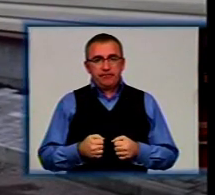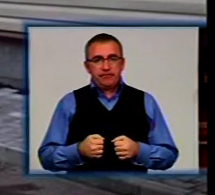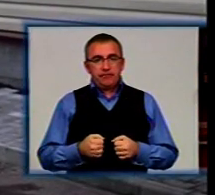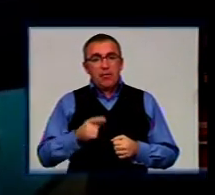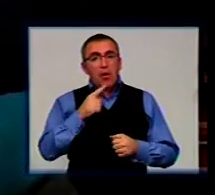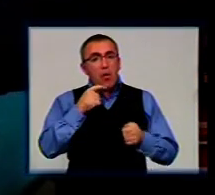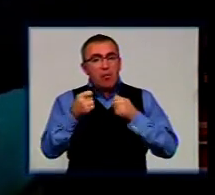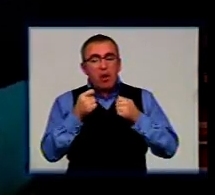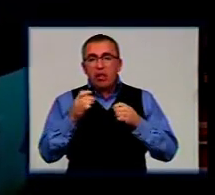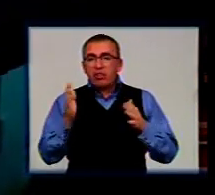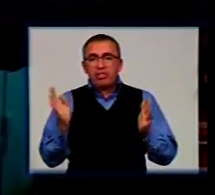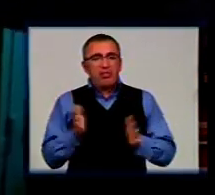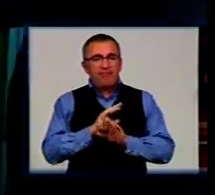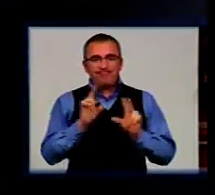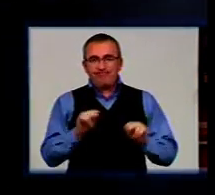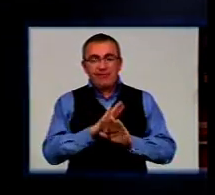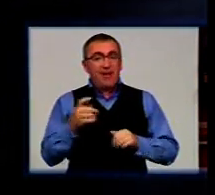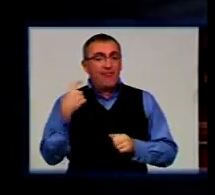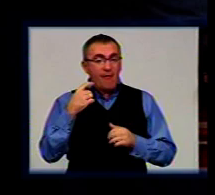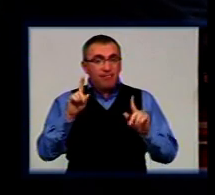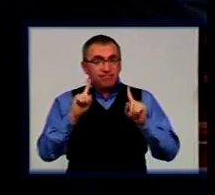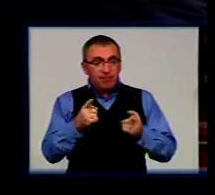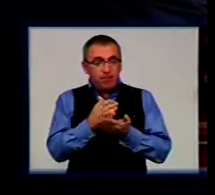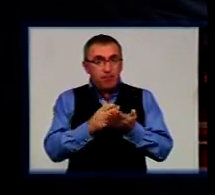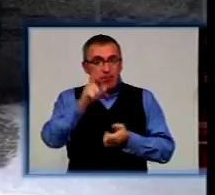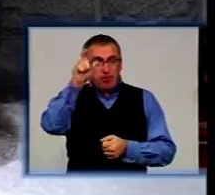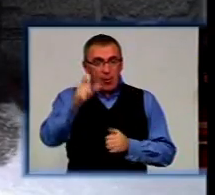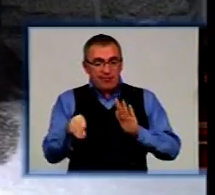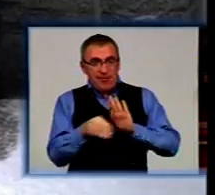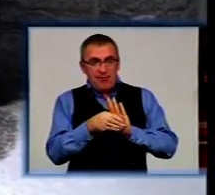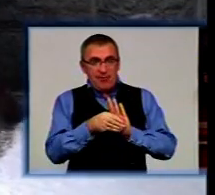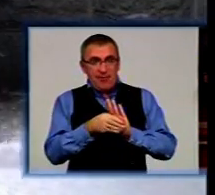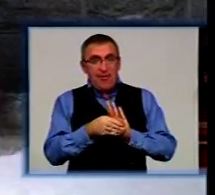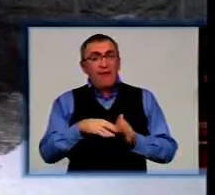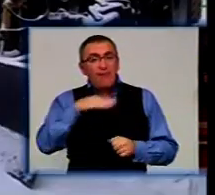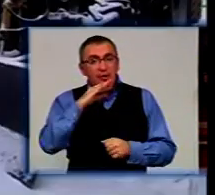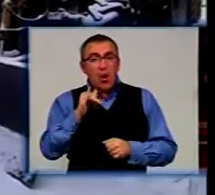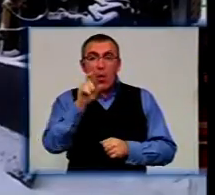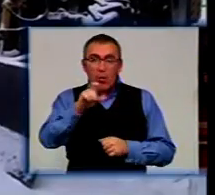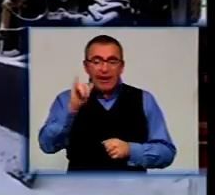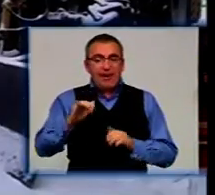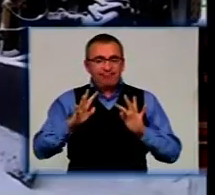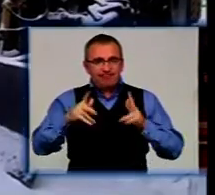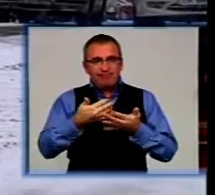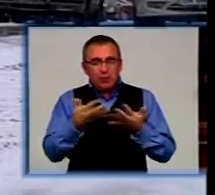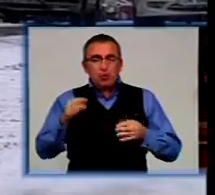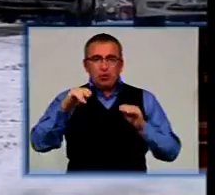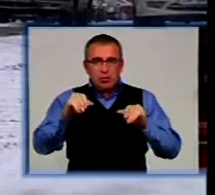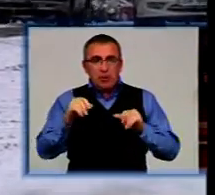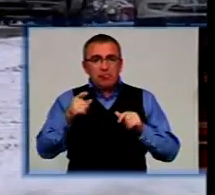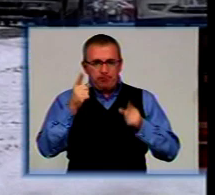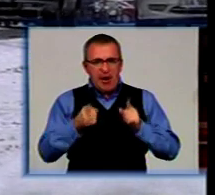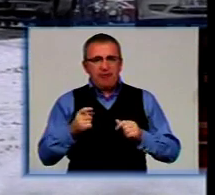І обережність не врятувала. В Кіровограді піймали на хабарі посадовця. Вистачить і людей, і техніки, і солі. Справжня